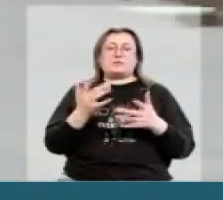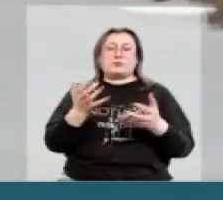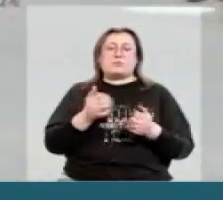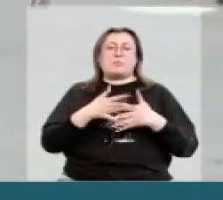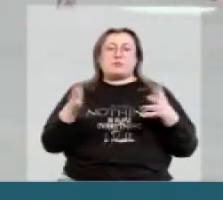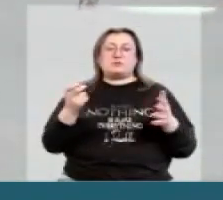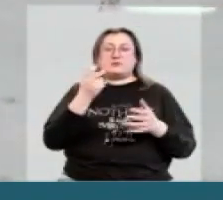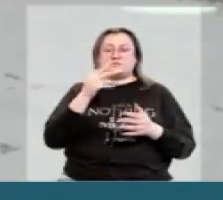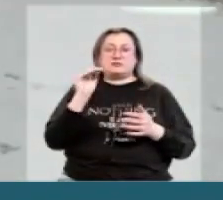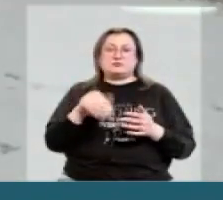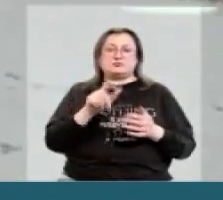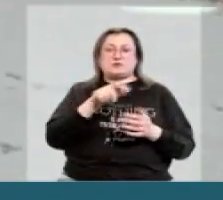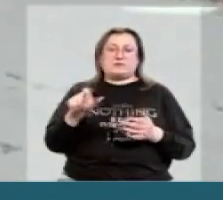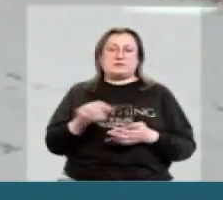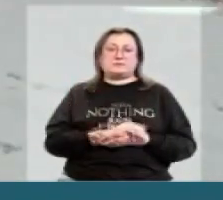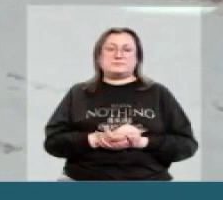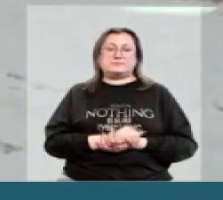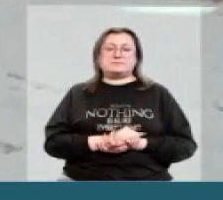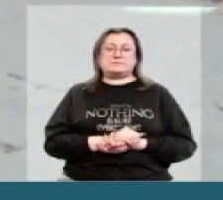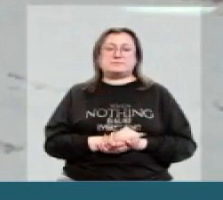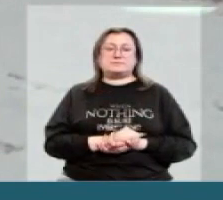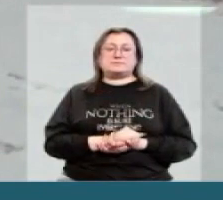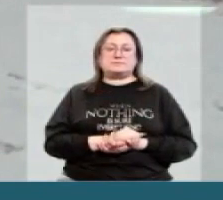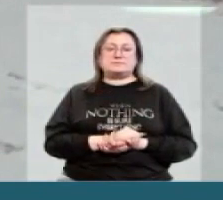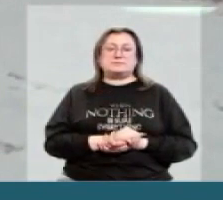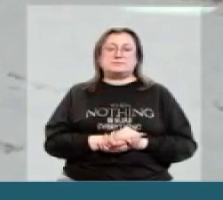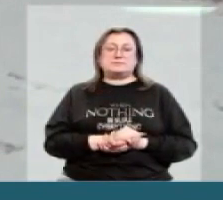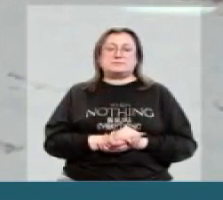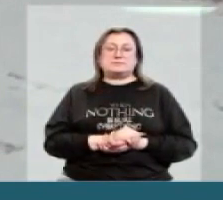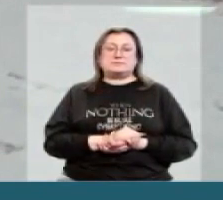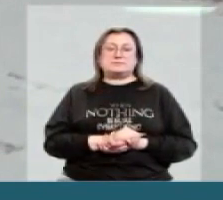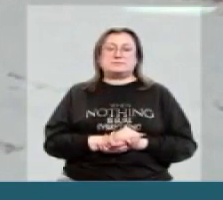приему более 12 тысяч человек. Айдана Папанина, Олжас Есенджигитов, телеканал Костанай.